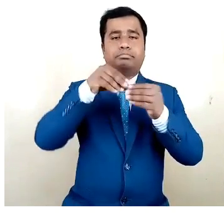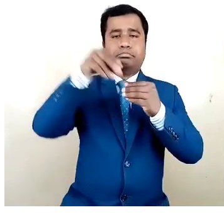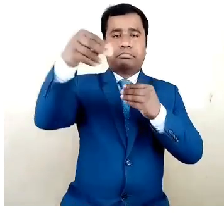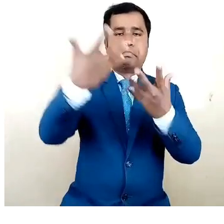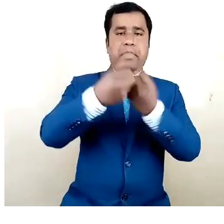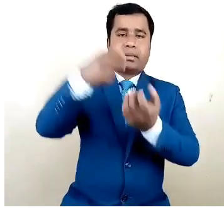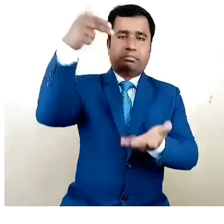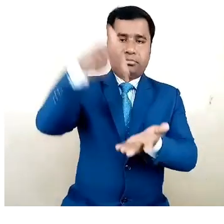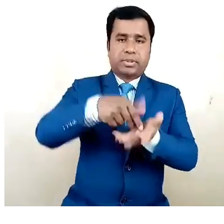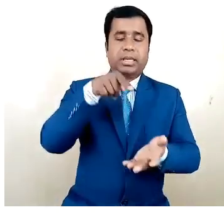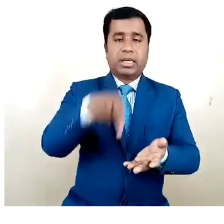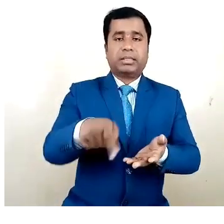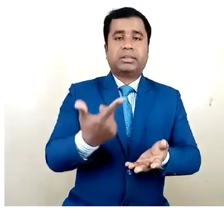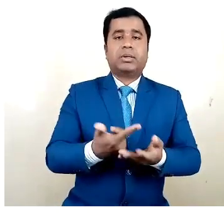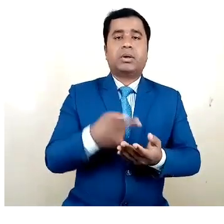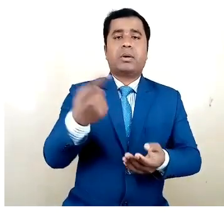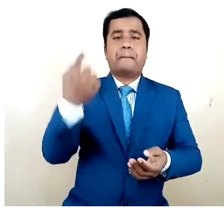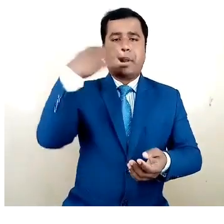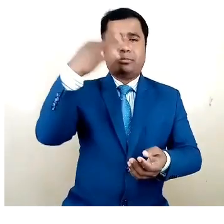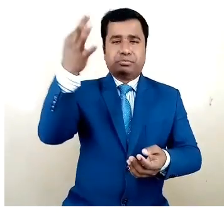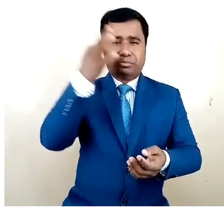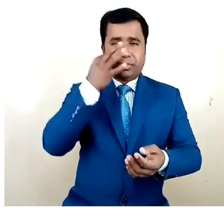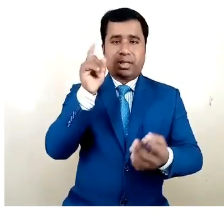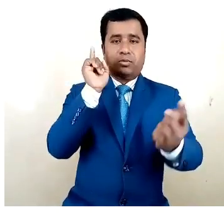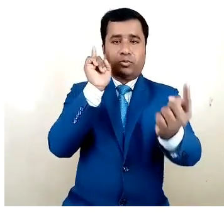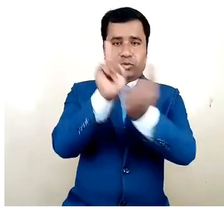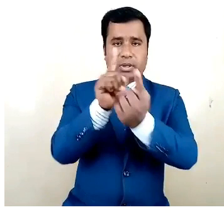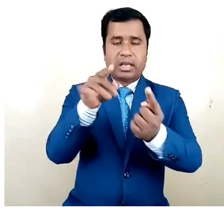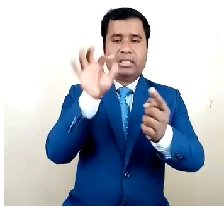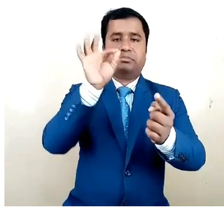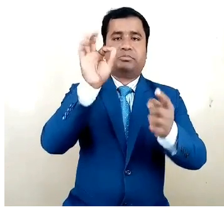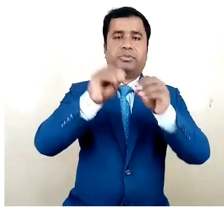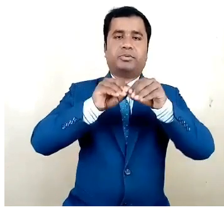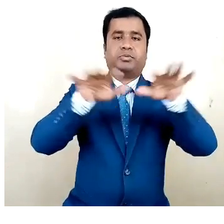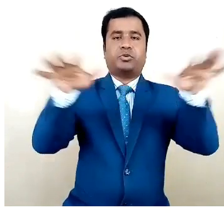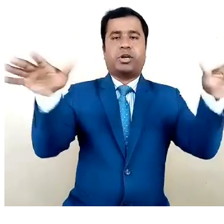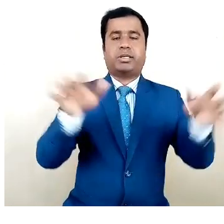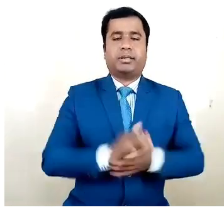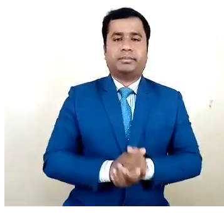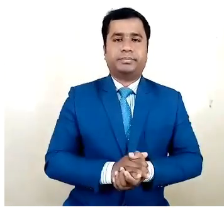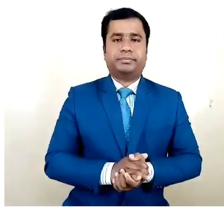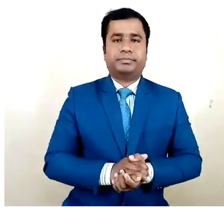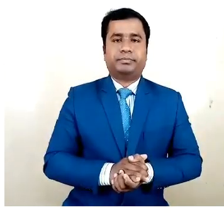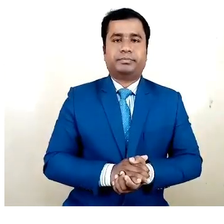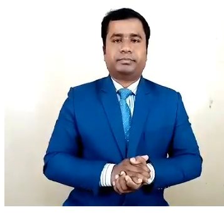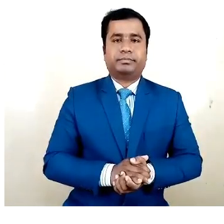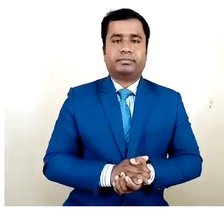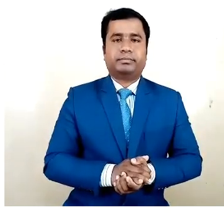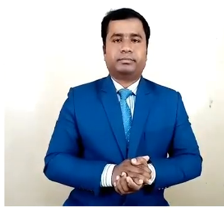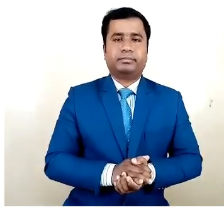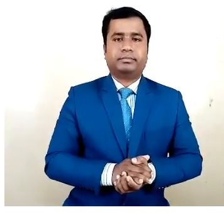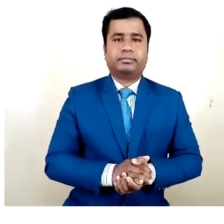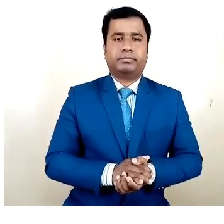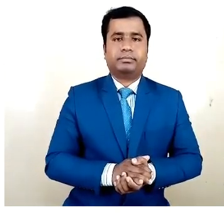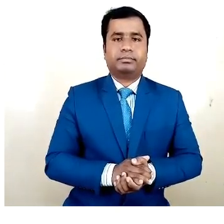দূরত্ব অতিক্রম করে মাটিতে পড়ে যায়। এই কারণে আক্রান্ত ব্যক্তির খুব কাছে যাওয়ার ফলে একজন থেকে অন্যজন সহজে ভাইরাসটিতে